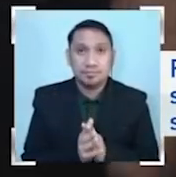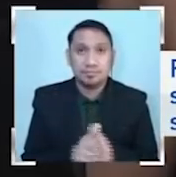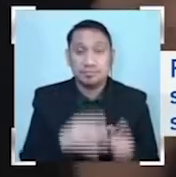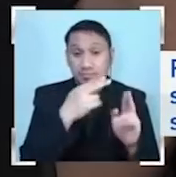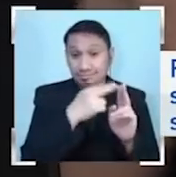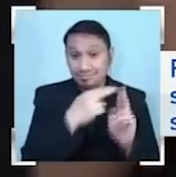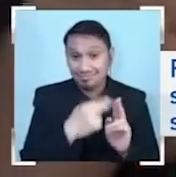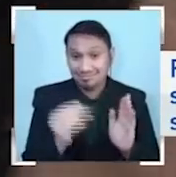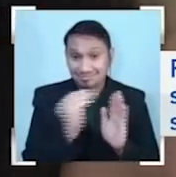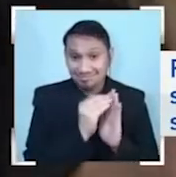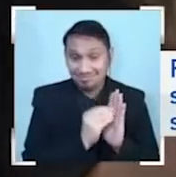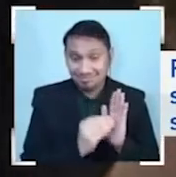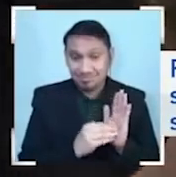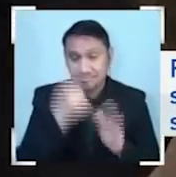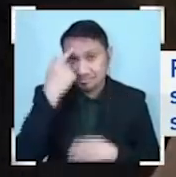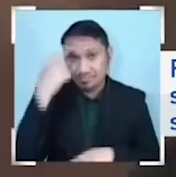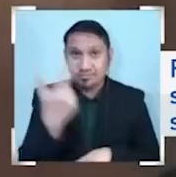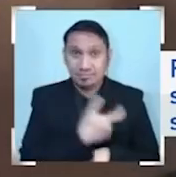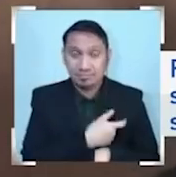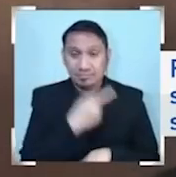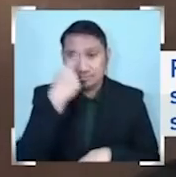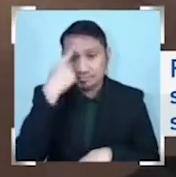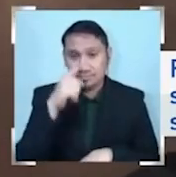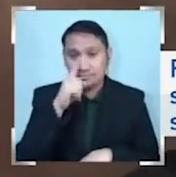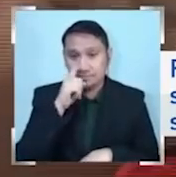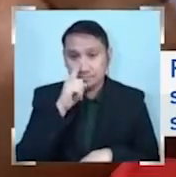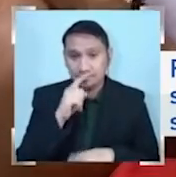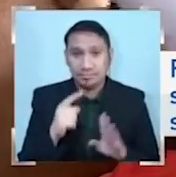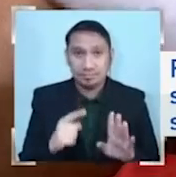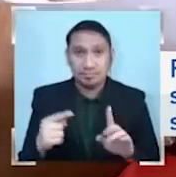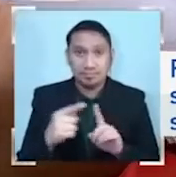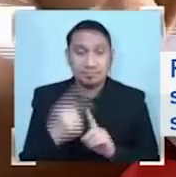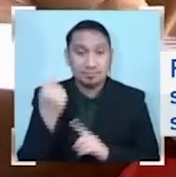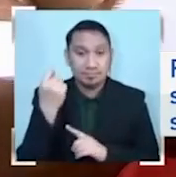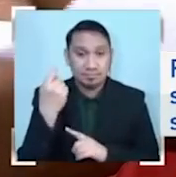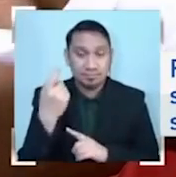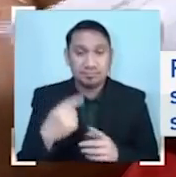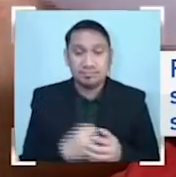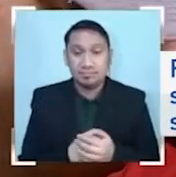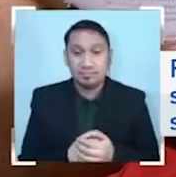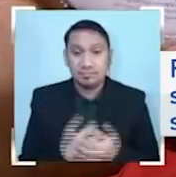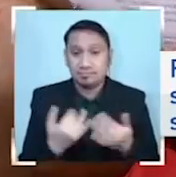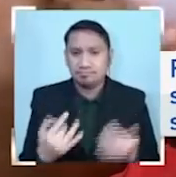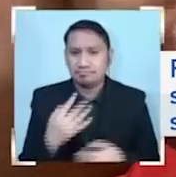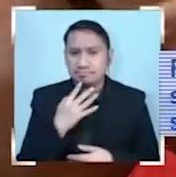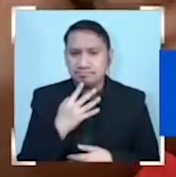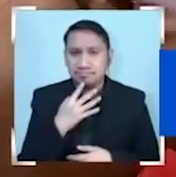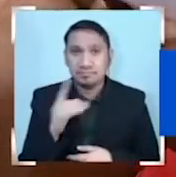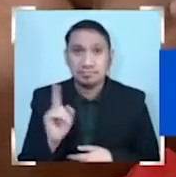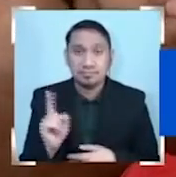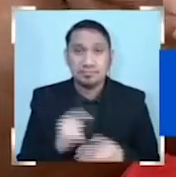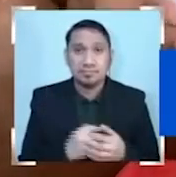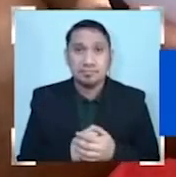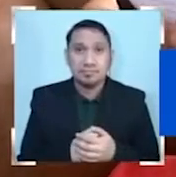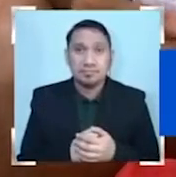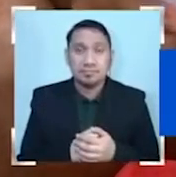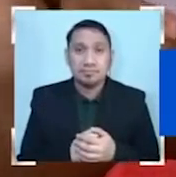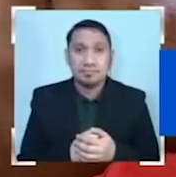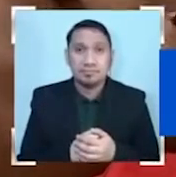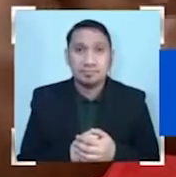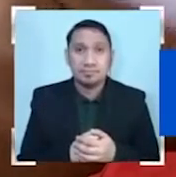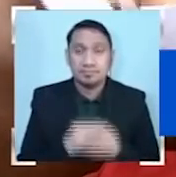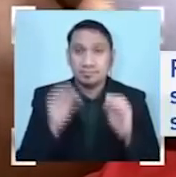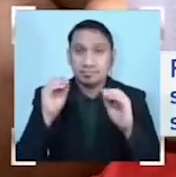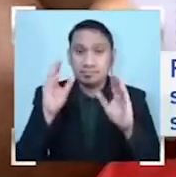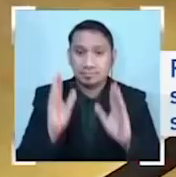sa vaccination ng edad 5 to 11 years old. Ano mga namimiss mo doon? Mak, teacher ko po,